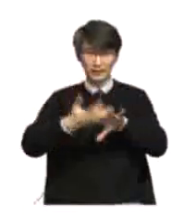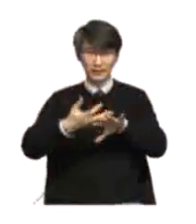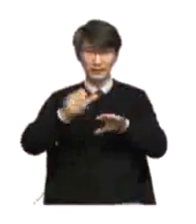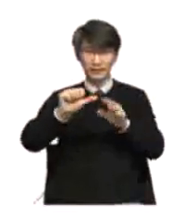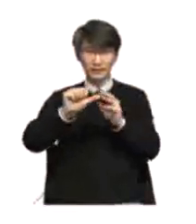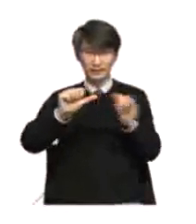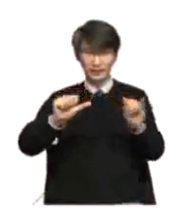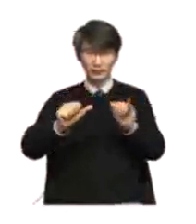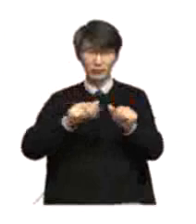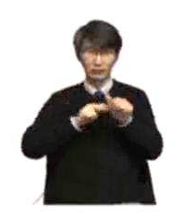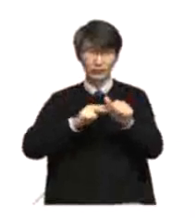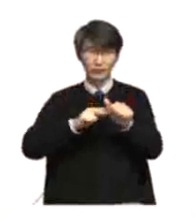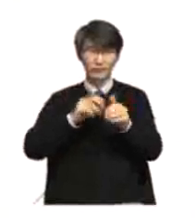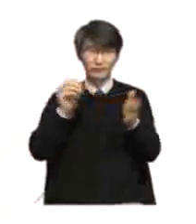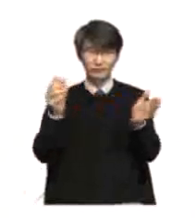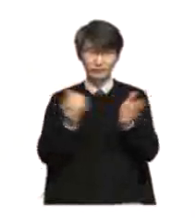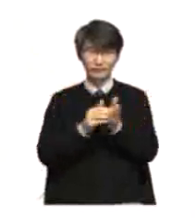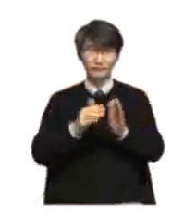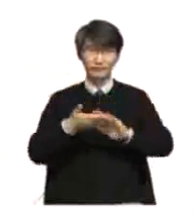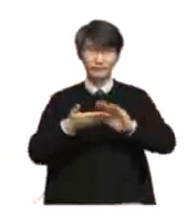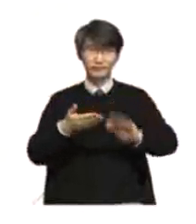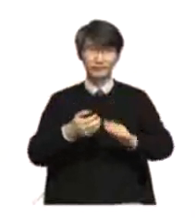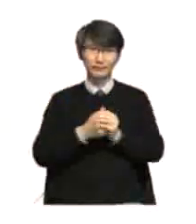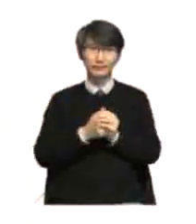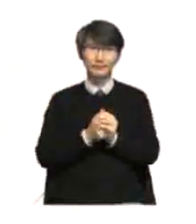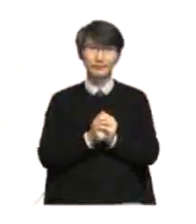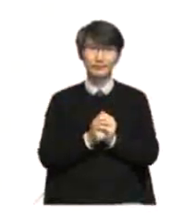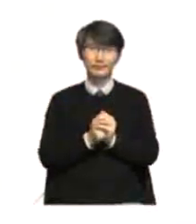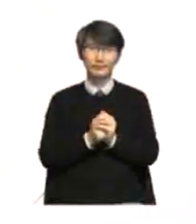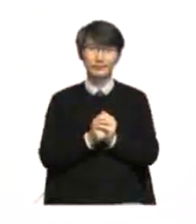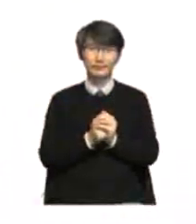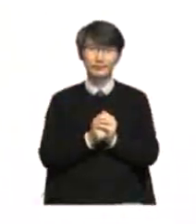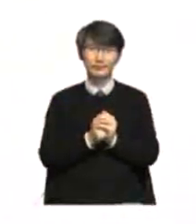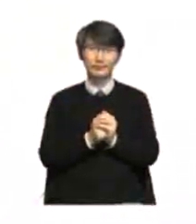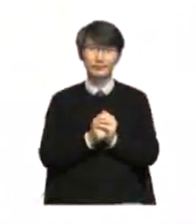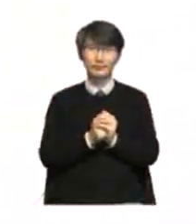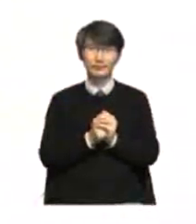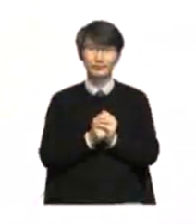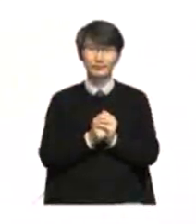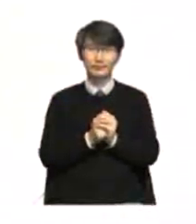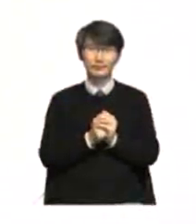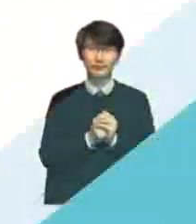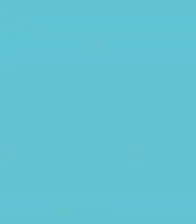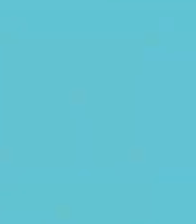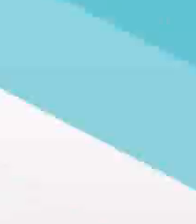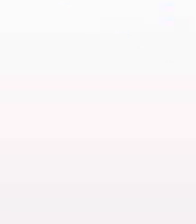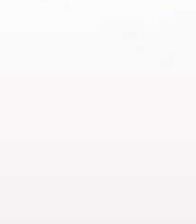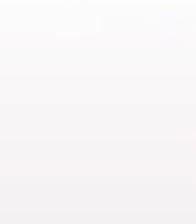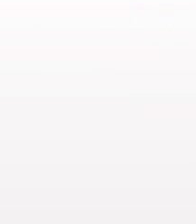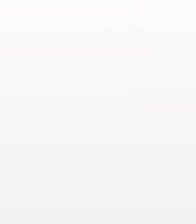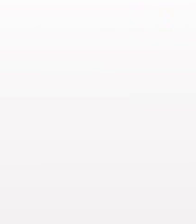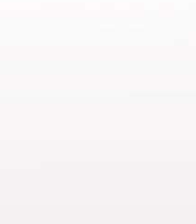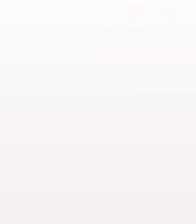5명 의 예비후보 등록을 바쳤습니다 딜라이트 설 경기케이블 tv 튜닝 입니다